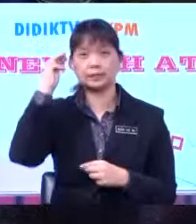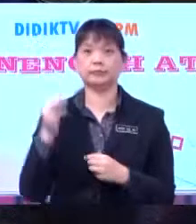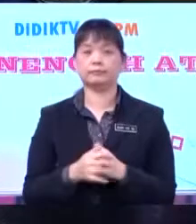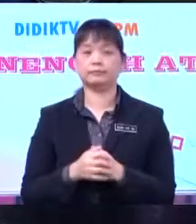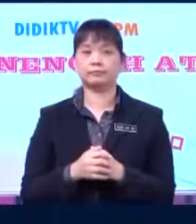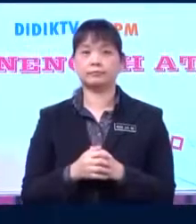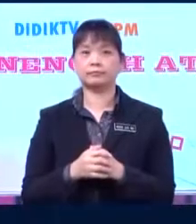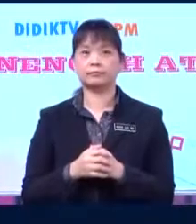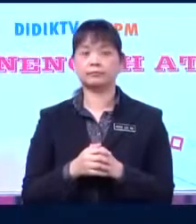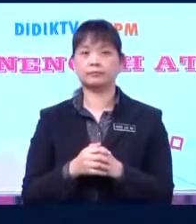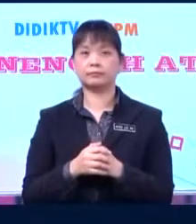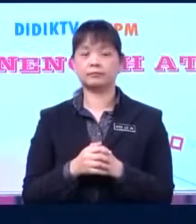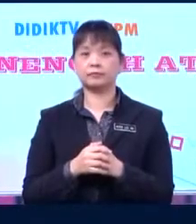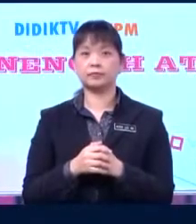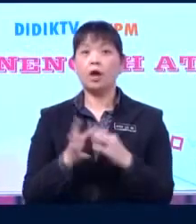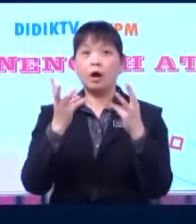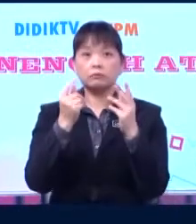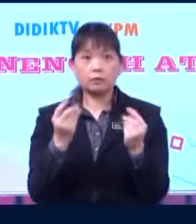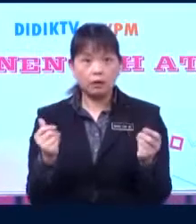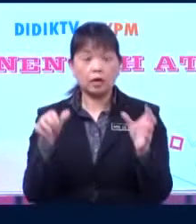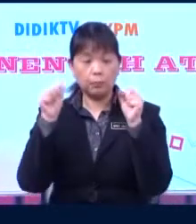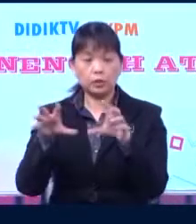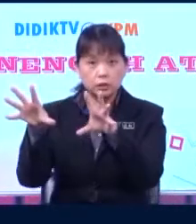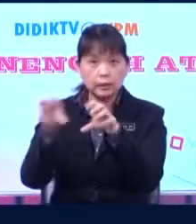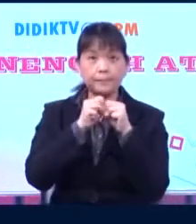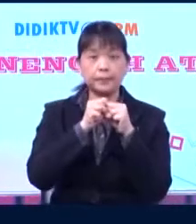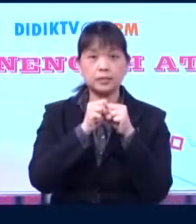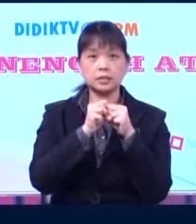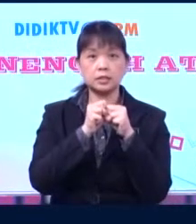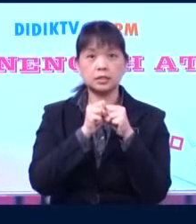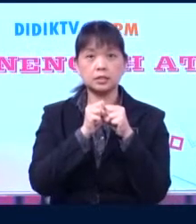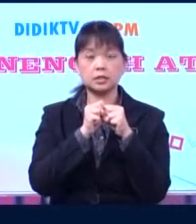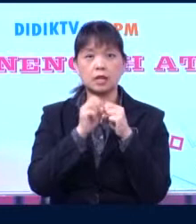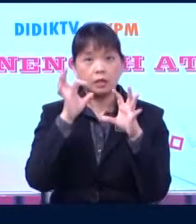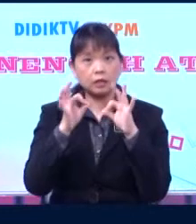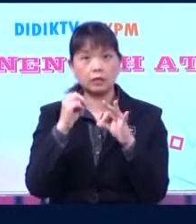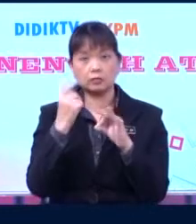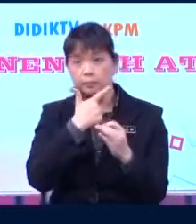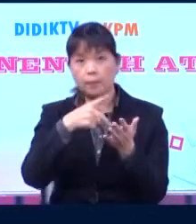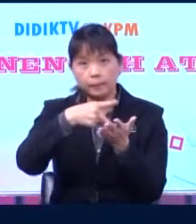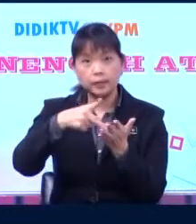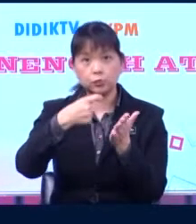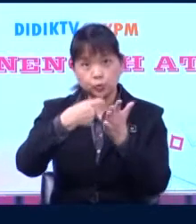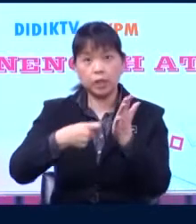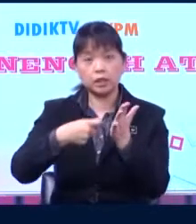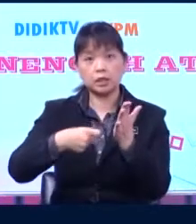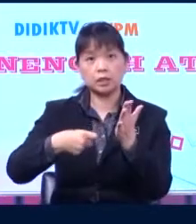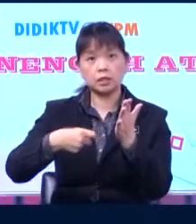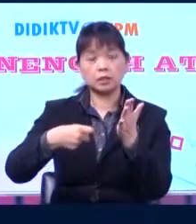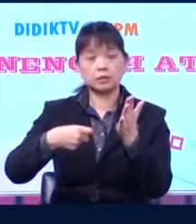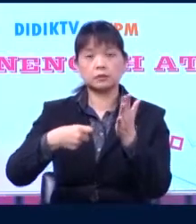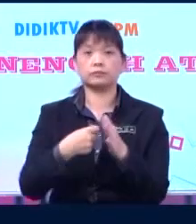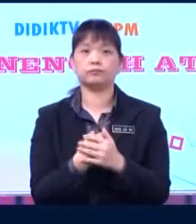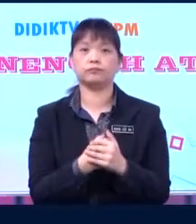tanah cewek gua boleh dirampas Hah tuh dia betul oke terima kasih